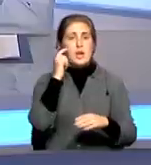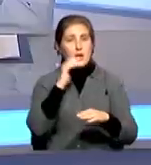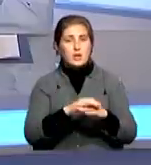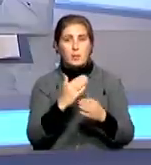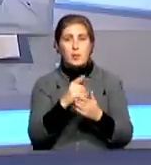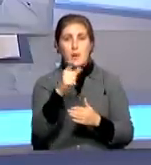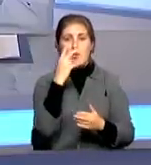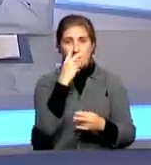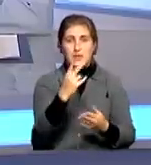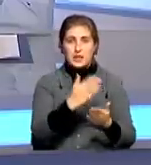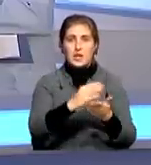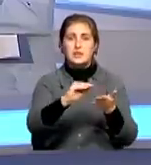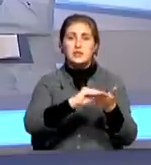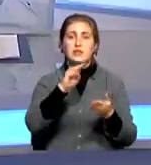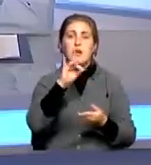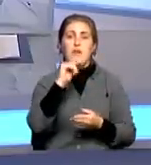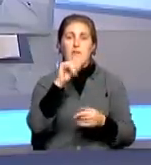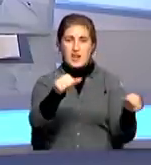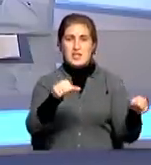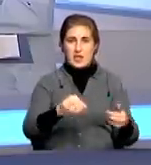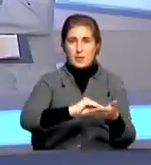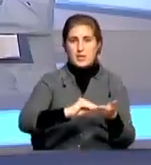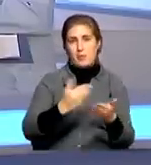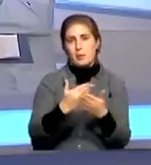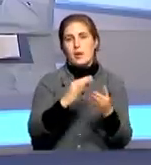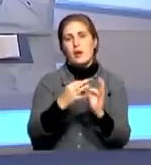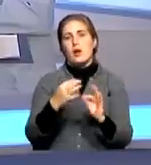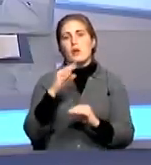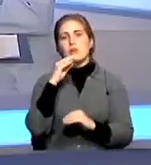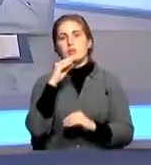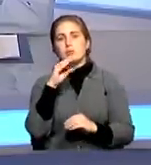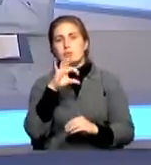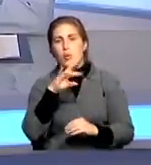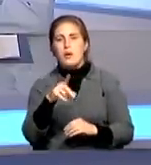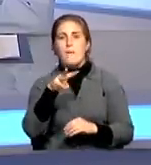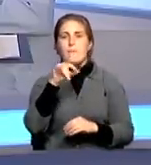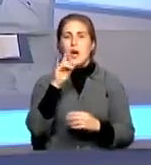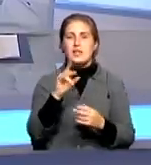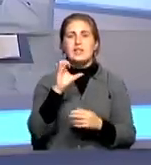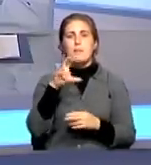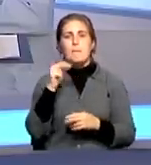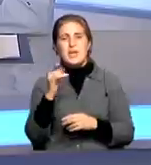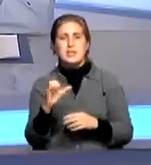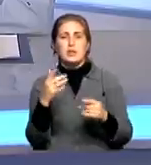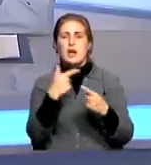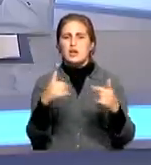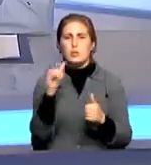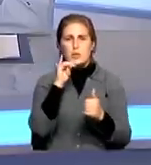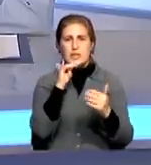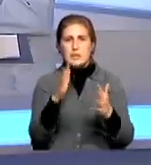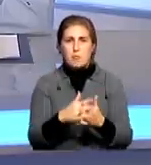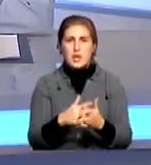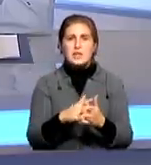что где-то есть трафаретная надпись, примерно содержание соли, марки, спайсы, курительные смеси и,